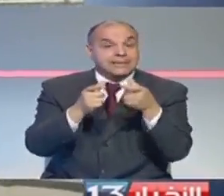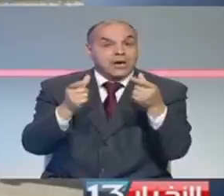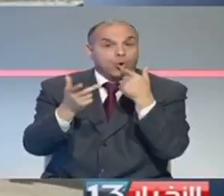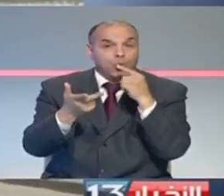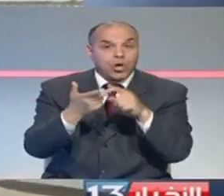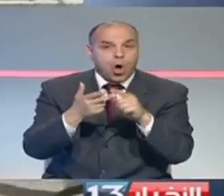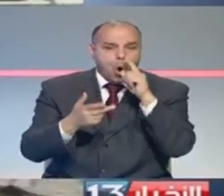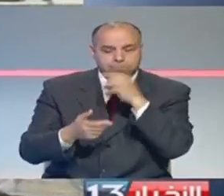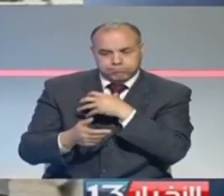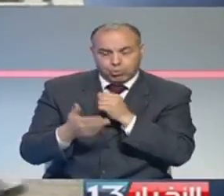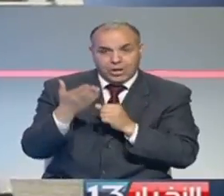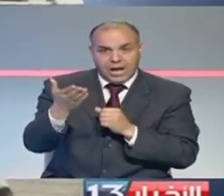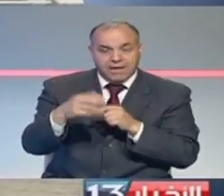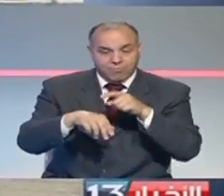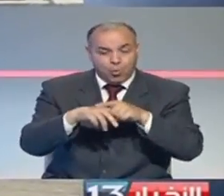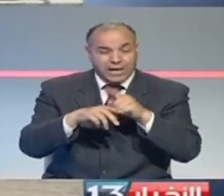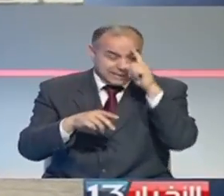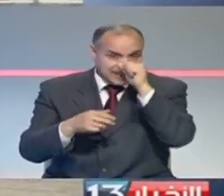ورجال الاعمال في هذا الظرف الدقيق